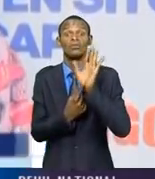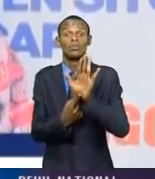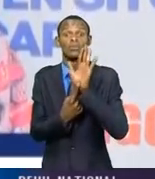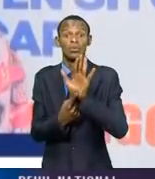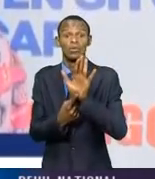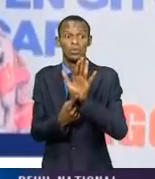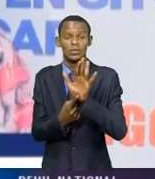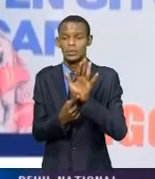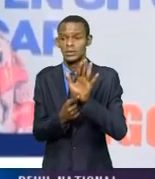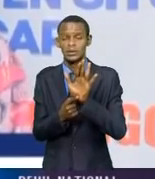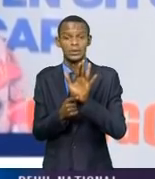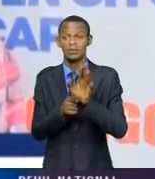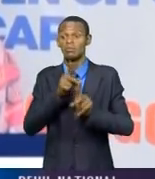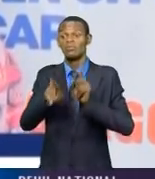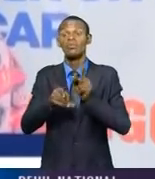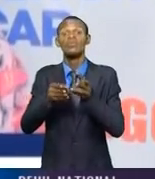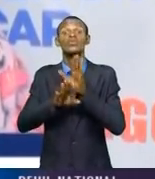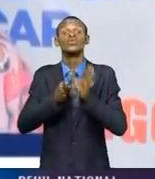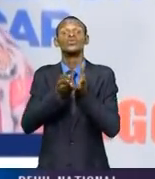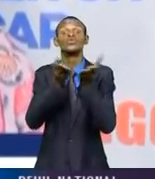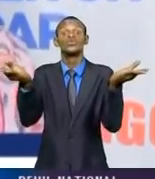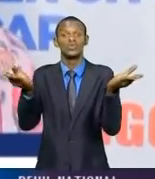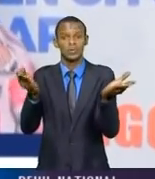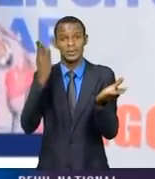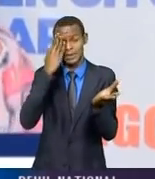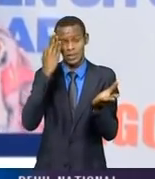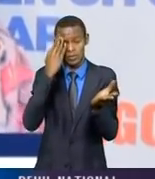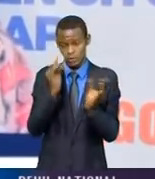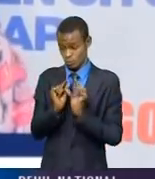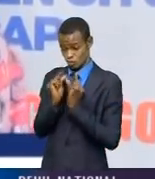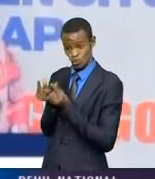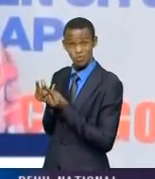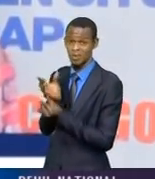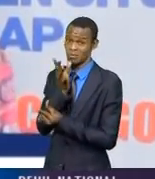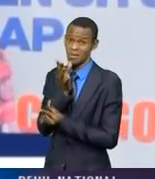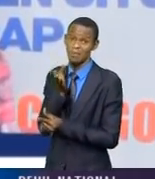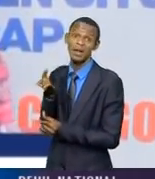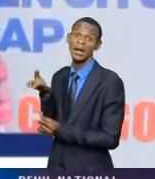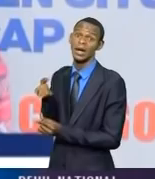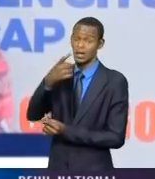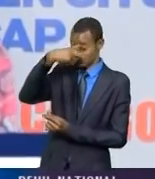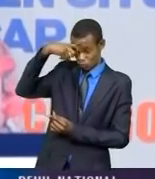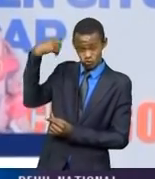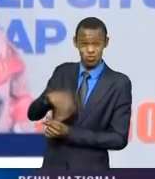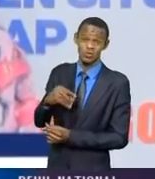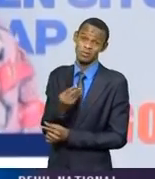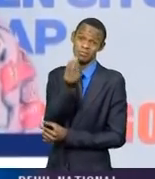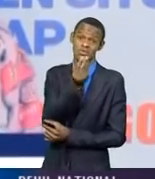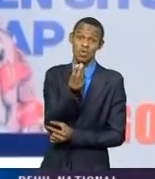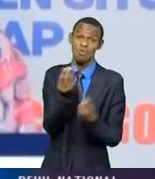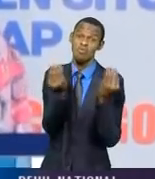qui souffrent qui souffrent et pourquoi puisqu'elle près elles prennent en charge les enfants handicapés parfois elles sont stigmatisées